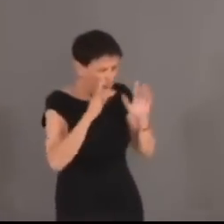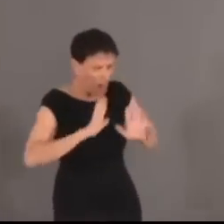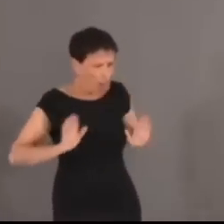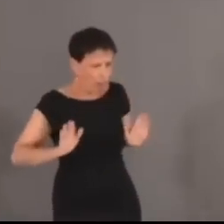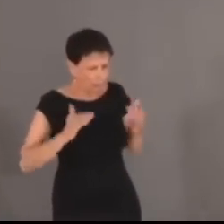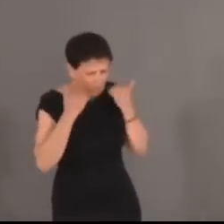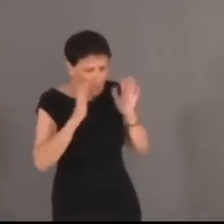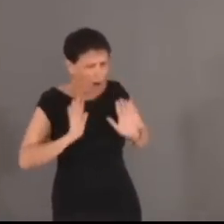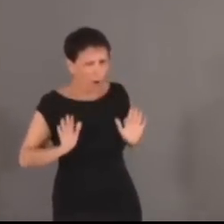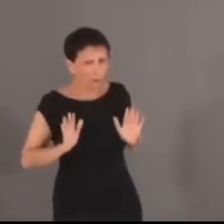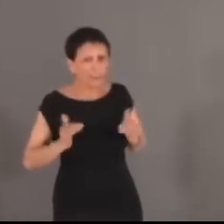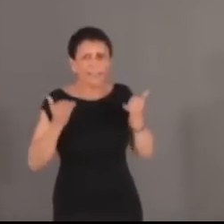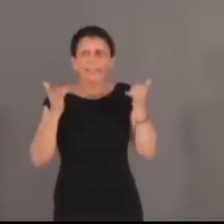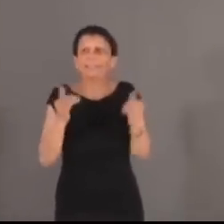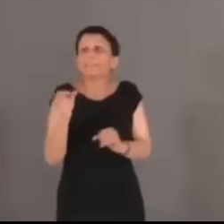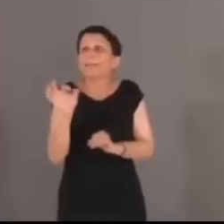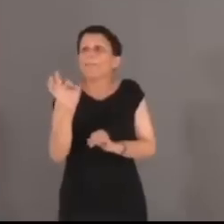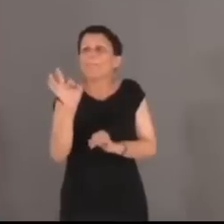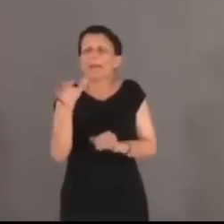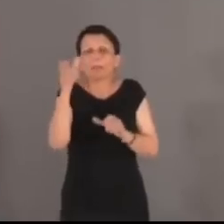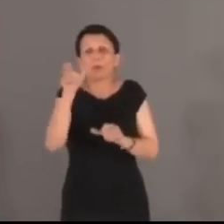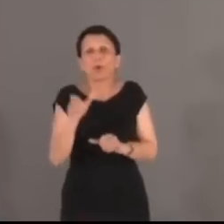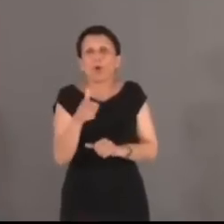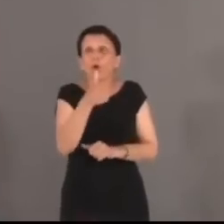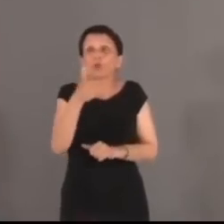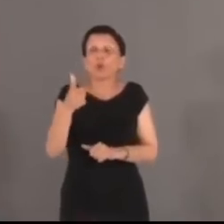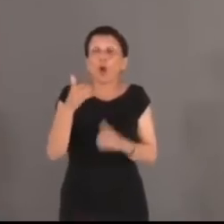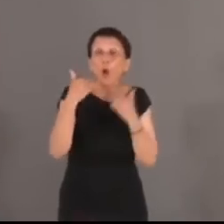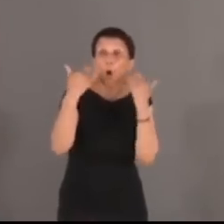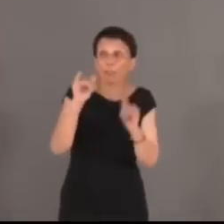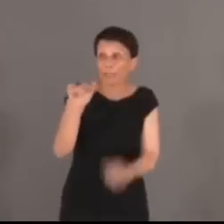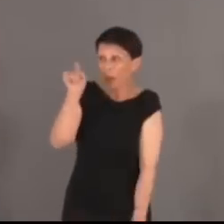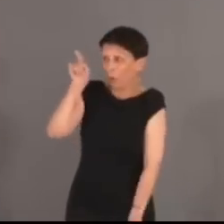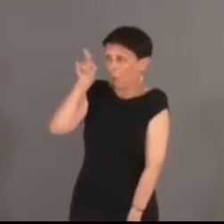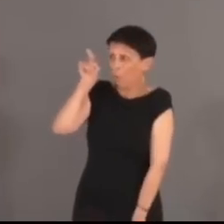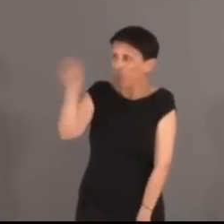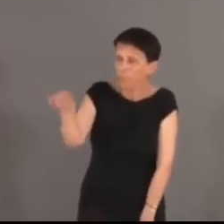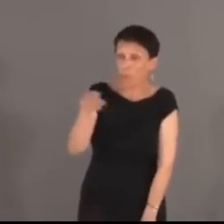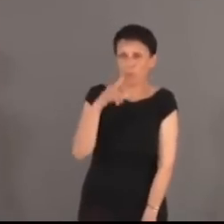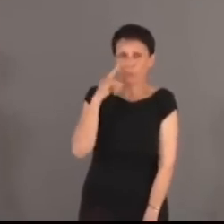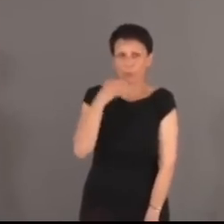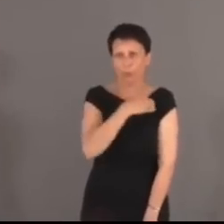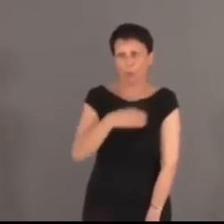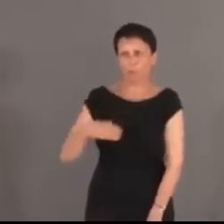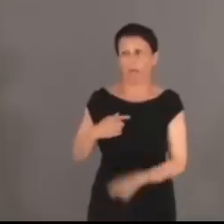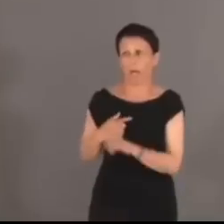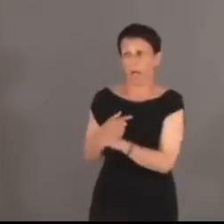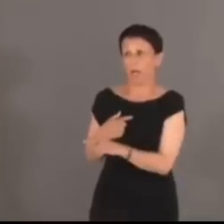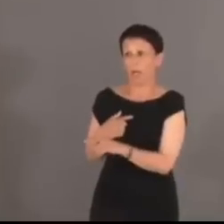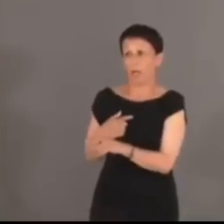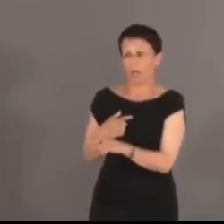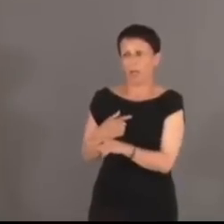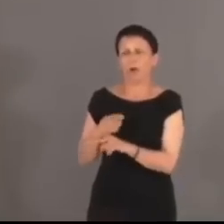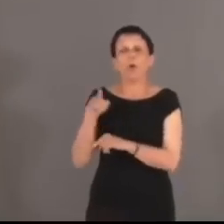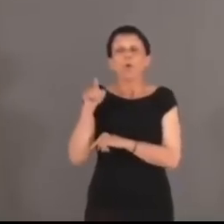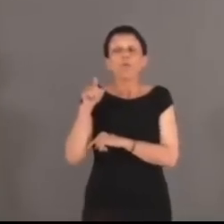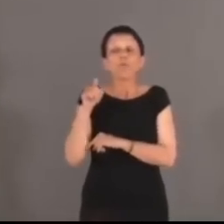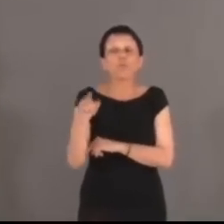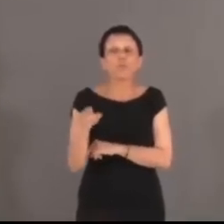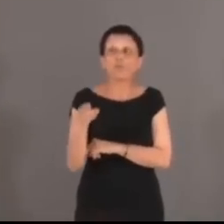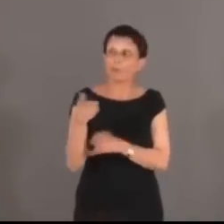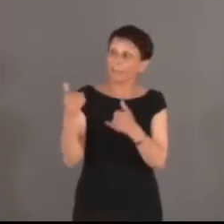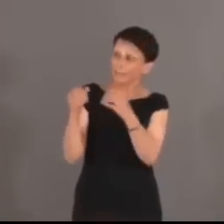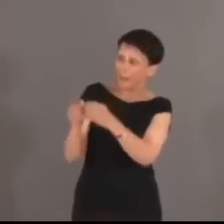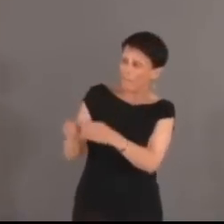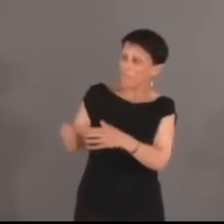doit avoir honte ici, monsieur le maire, c'est vous. Car je vous rappelle, vous, cette